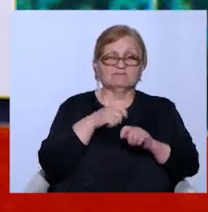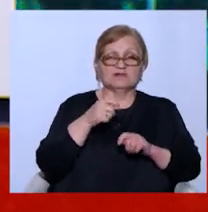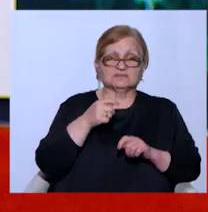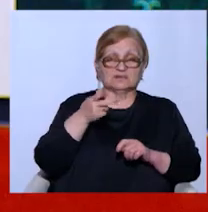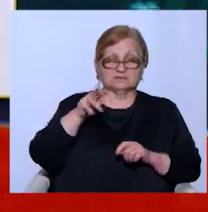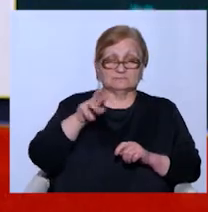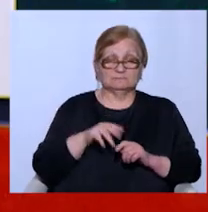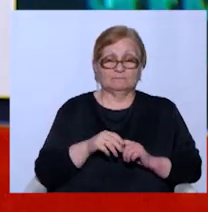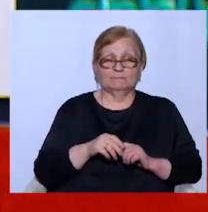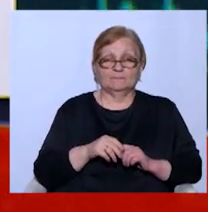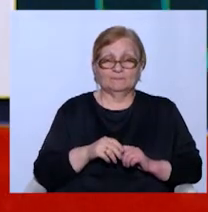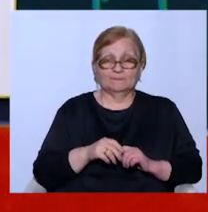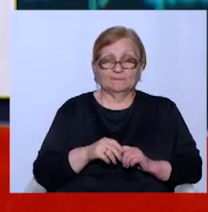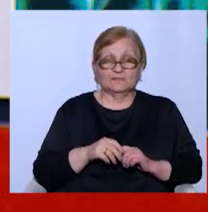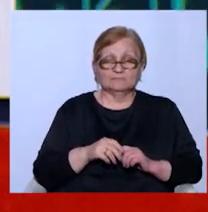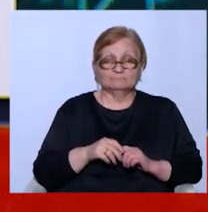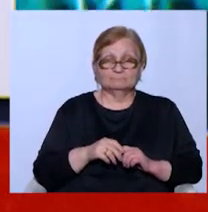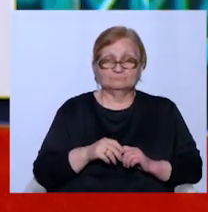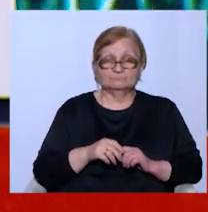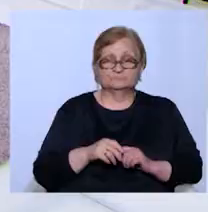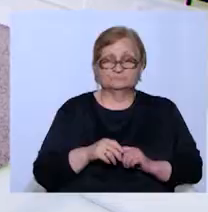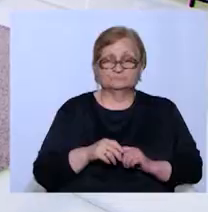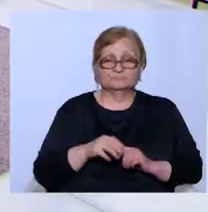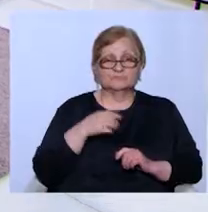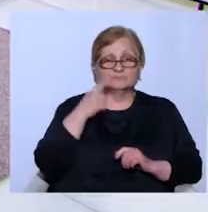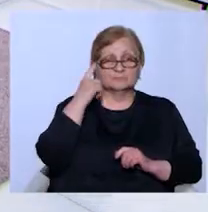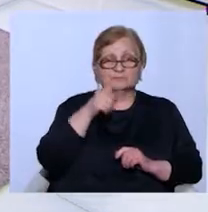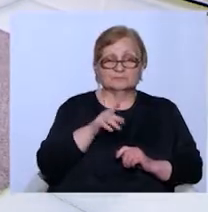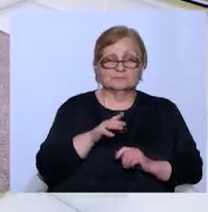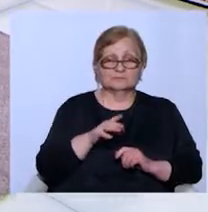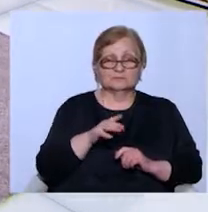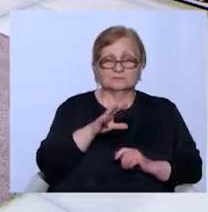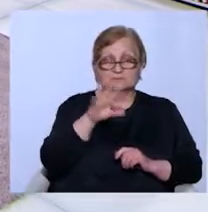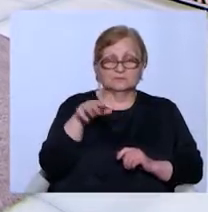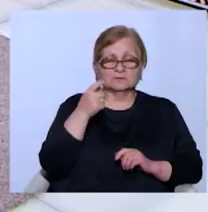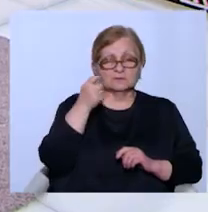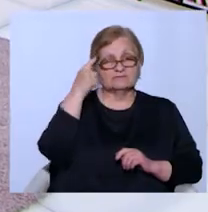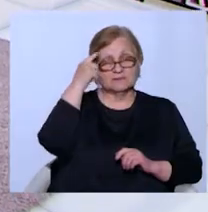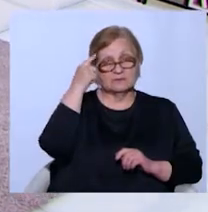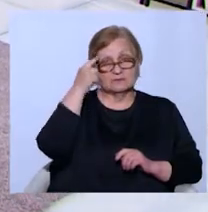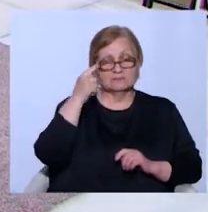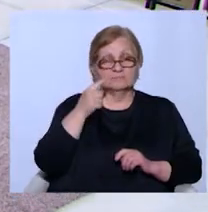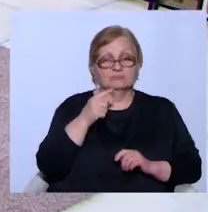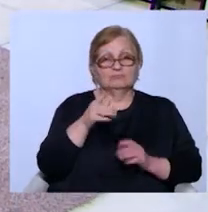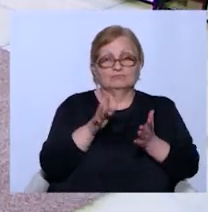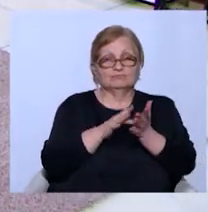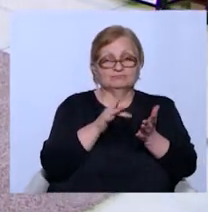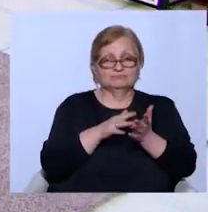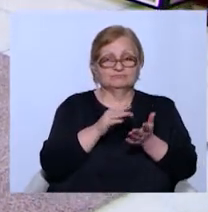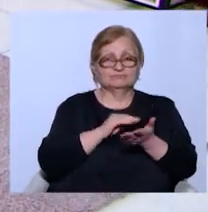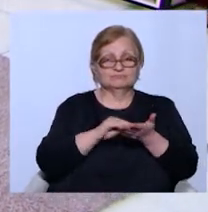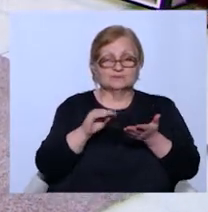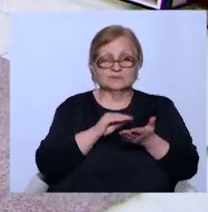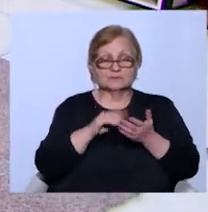ეს ერთეულის კვადრატი, ხო? მე მგონი არისო ეს რთული. გადაიაზრეთ კიდევ ერთხელ, ორველში გადაიაზრეთ